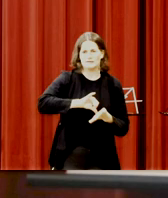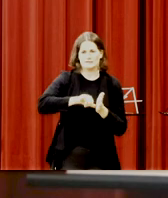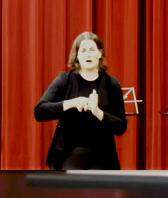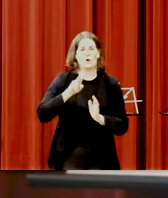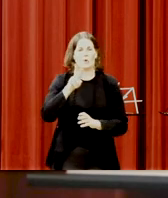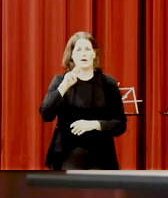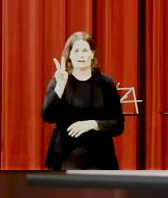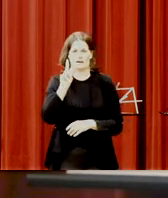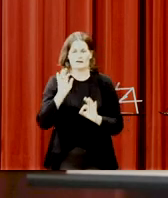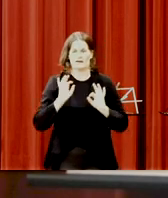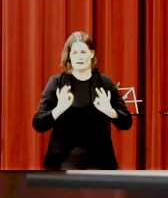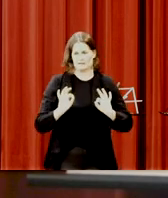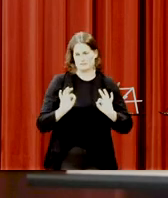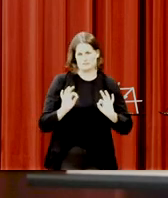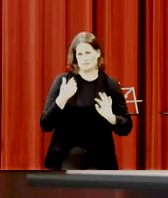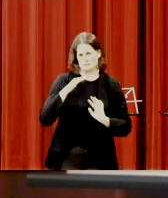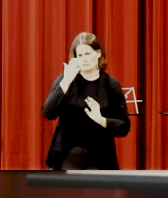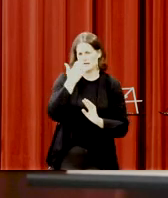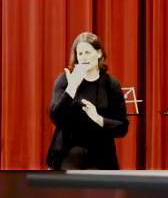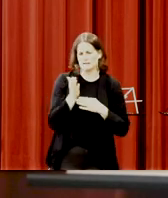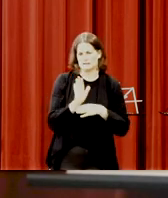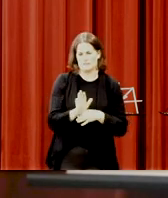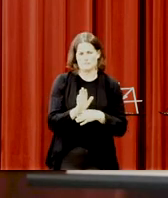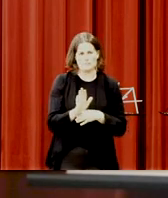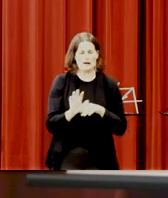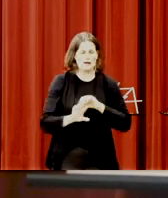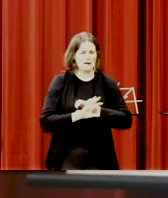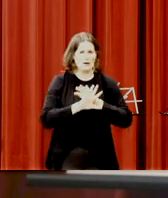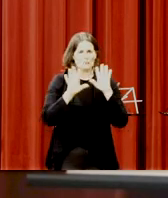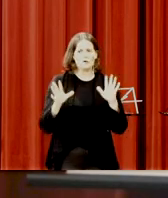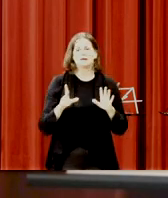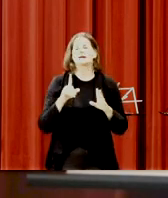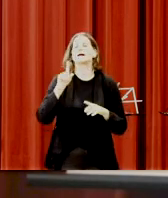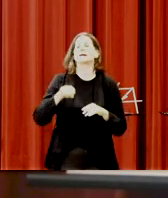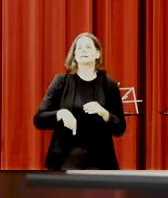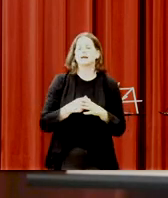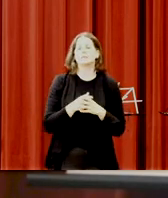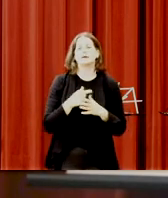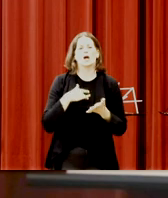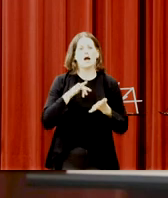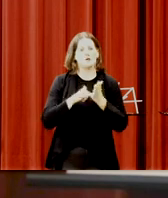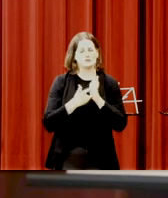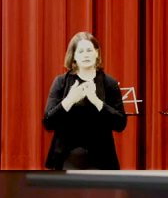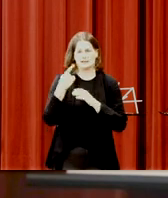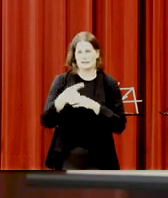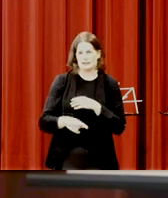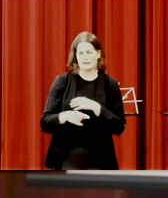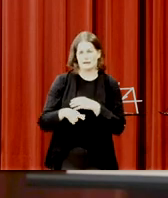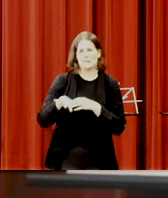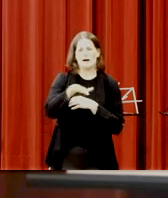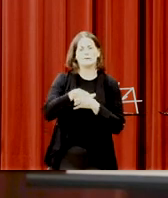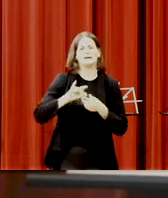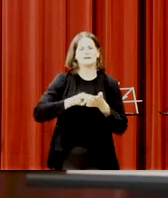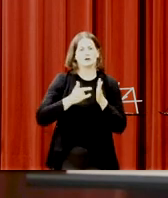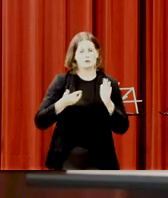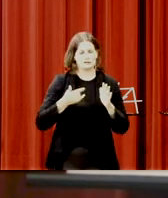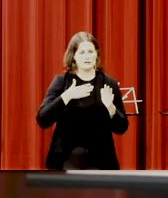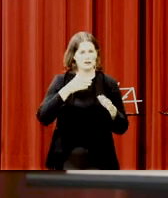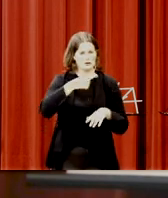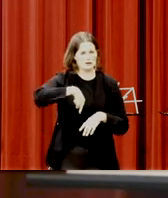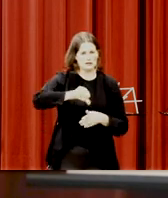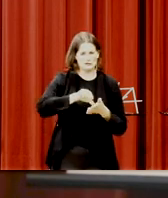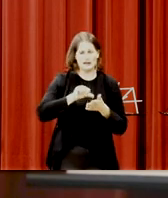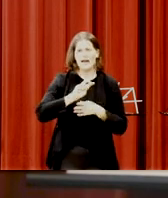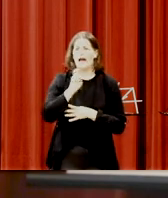amb el barri tecnològic de la nostra ciutat, tenim altres exemples com el 22 arroba, el Quart de Val a València o el Tech Park de Màlaga, que són exemples de ciutats